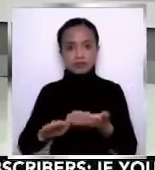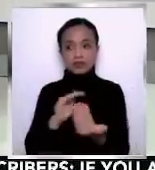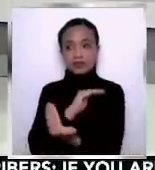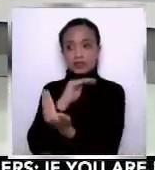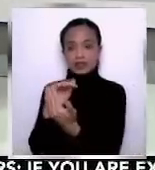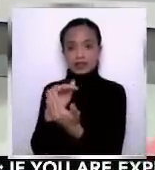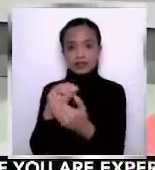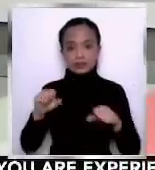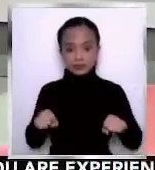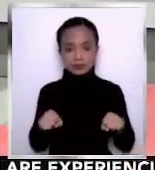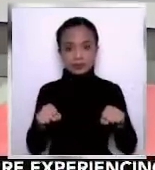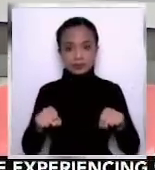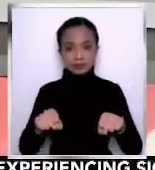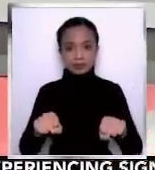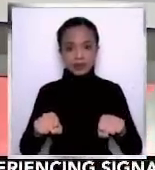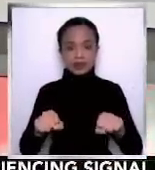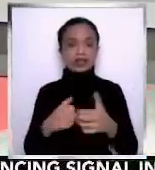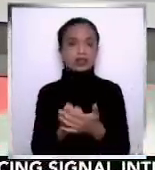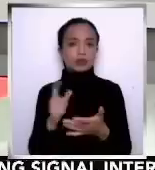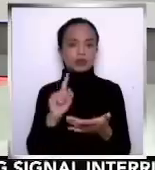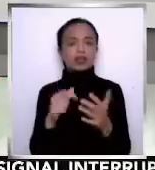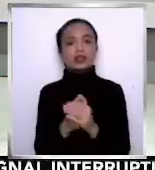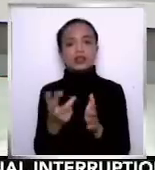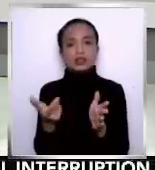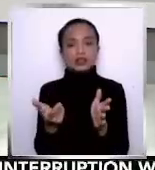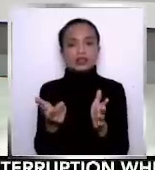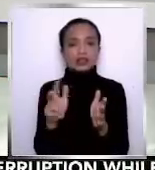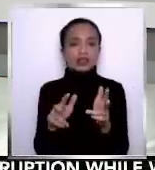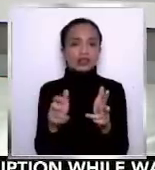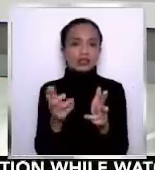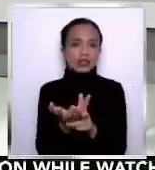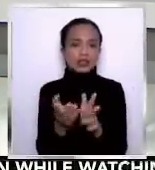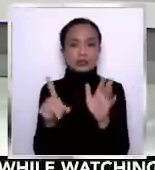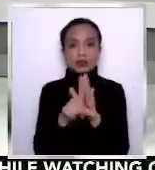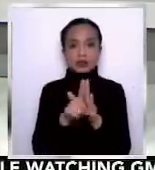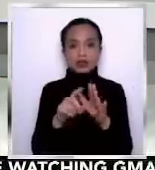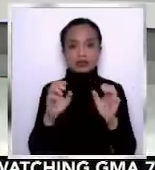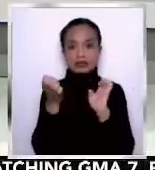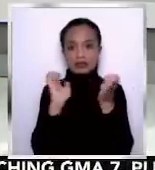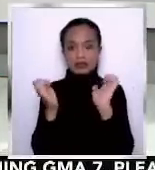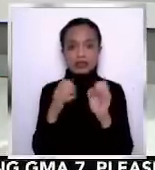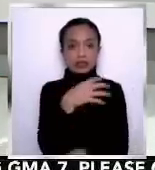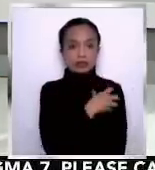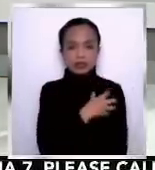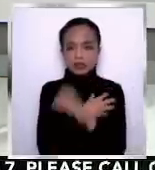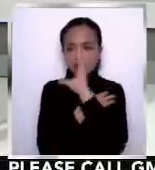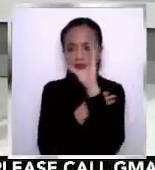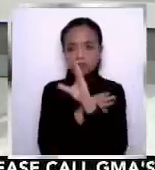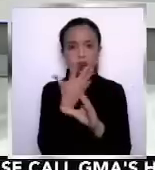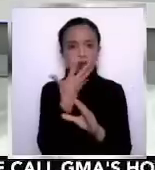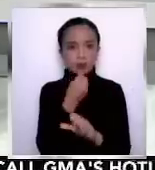kariton at e-trike na ipinagbabawal sa EDSA. Pinagahanap na ng pulisya ang mga sangkot sa nahulikam